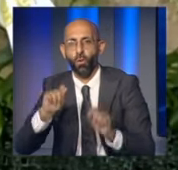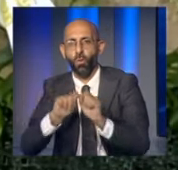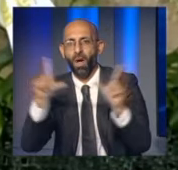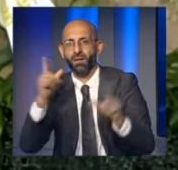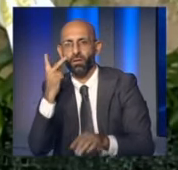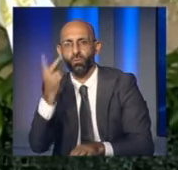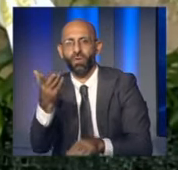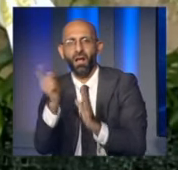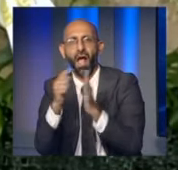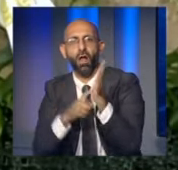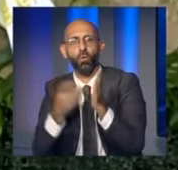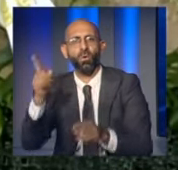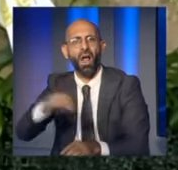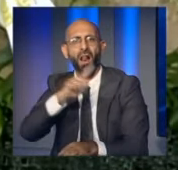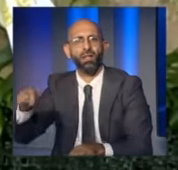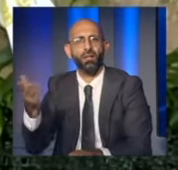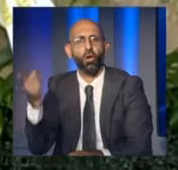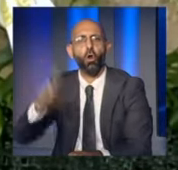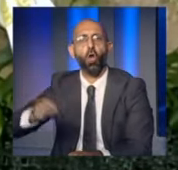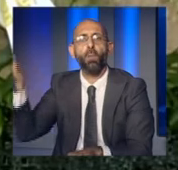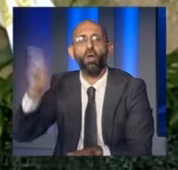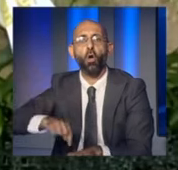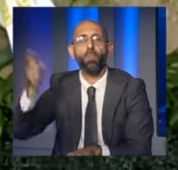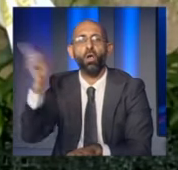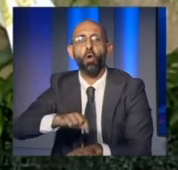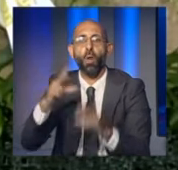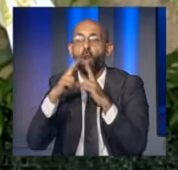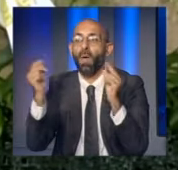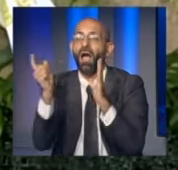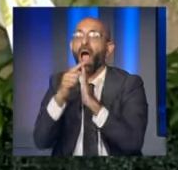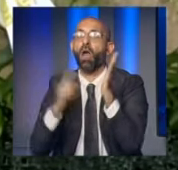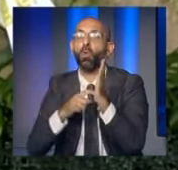كما تنتظم المؤسسات الدستورية